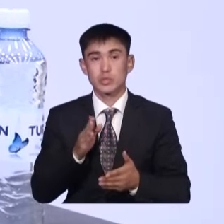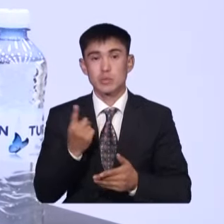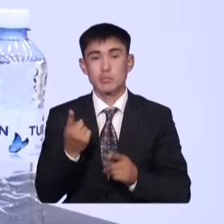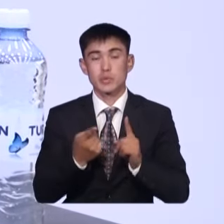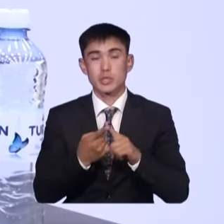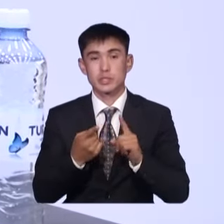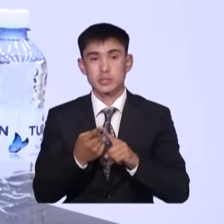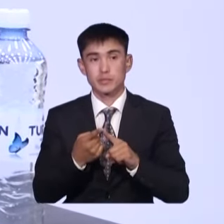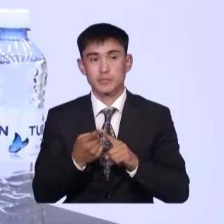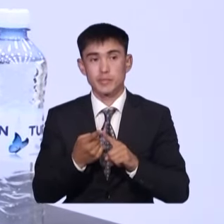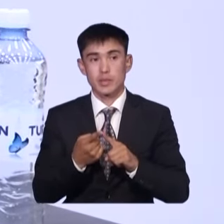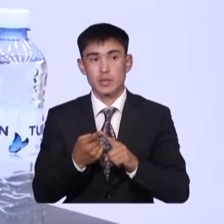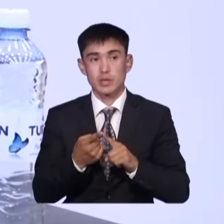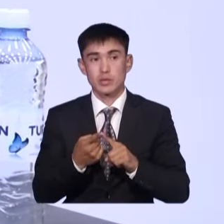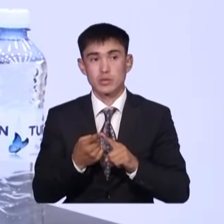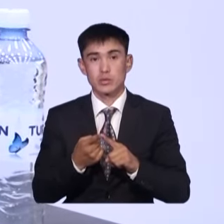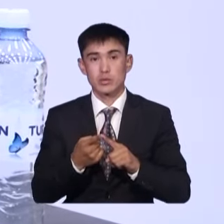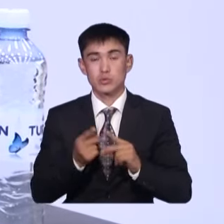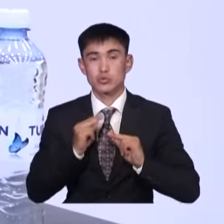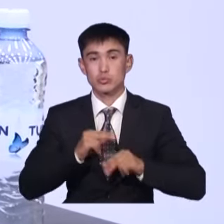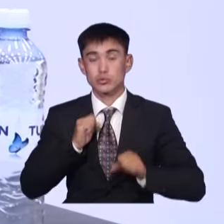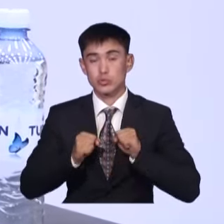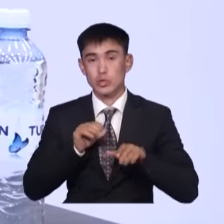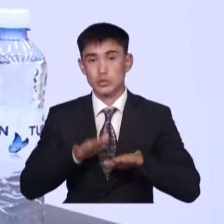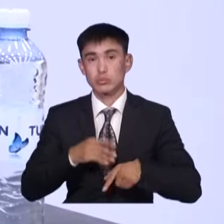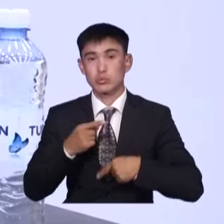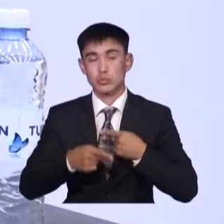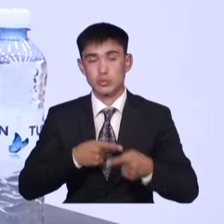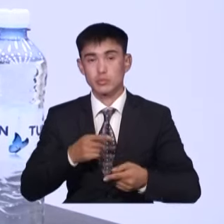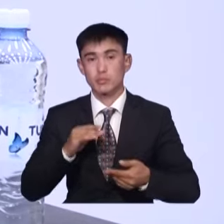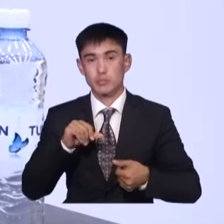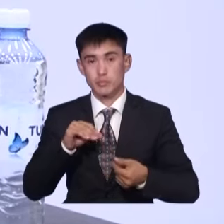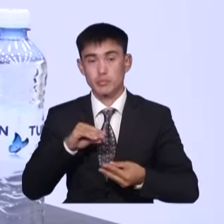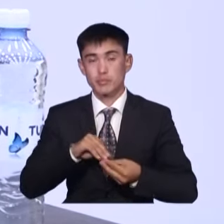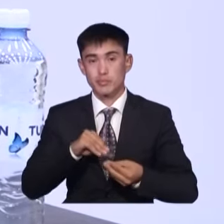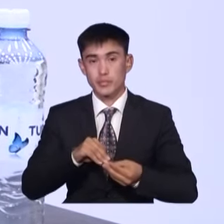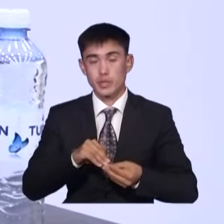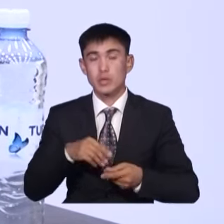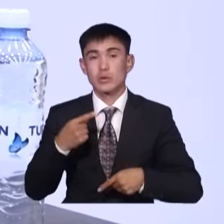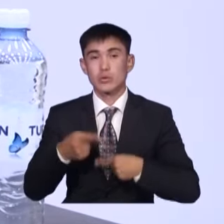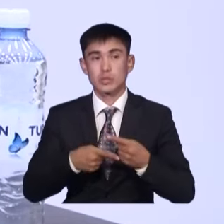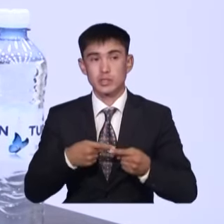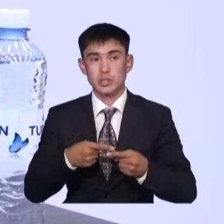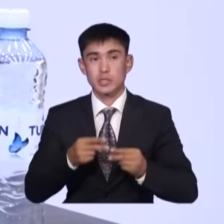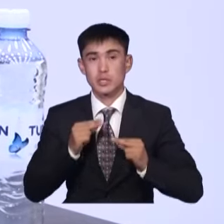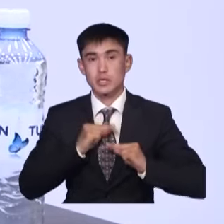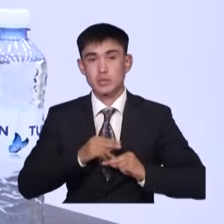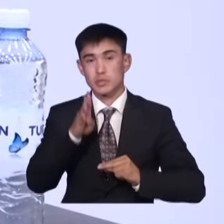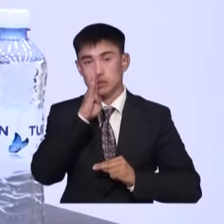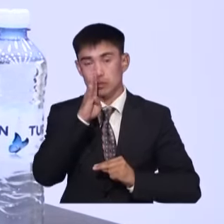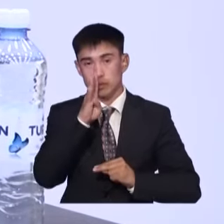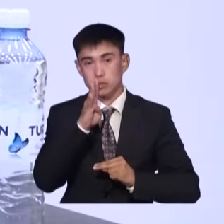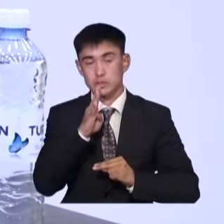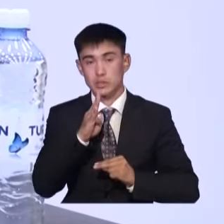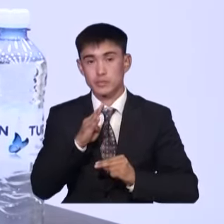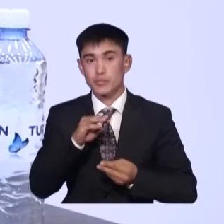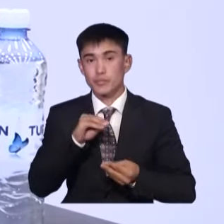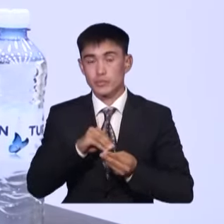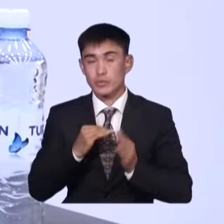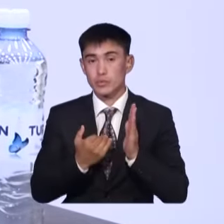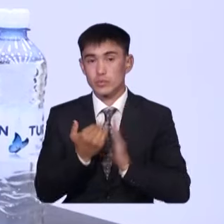Біріншісі, ол жұмыс тұрақты болу керек. Тұрақты болғаннан кейін оның еңбекақысы, сол жұмыс орнында